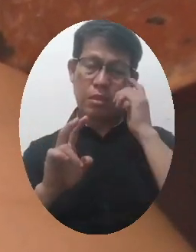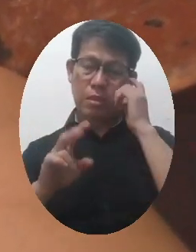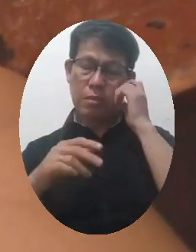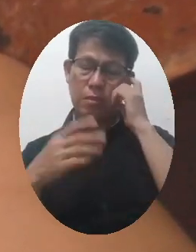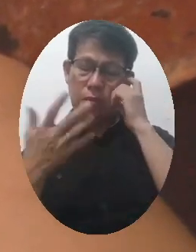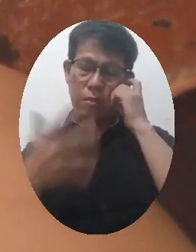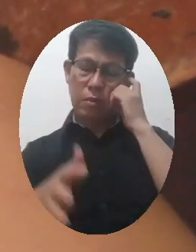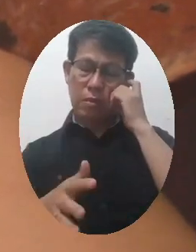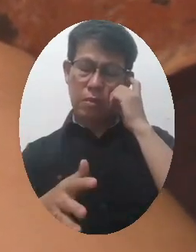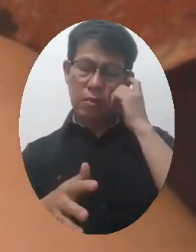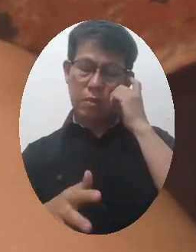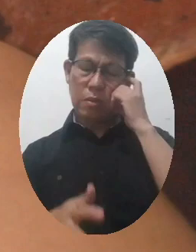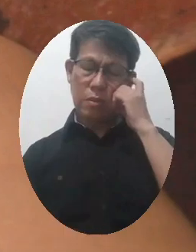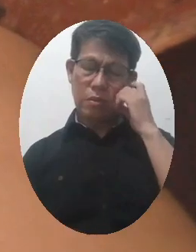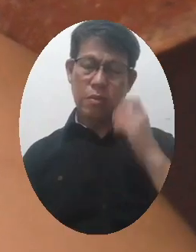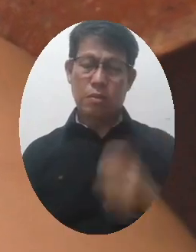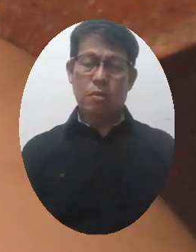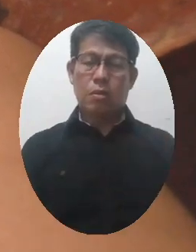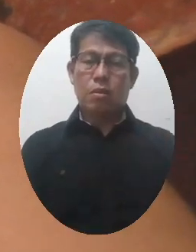Then after